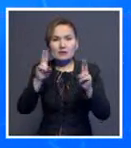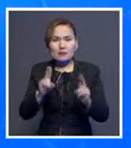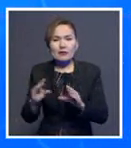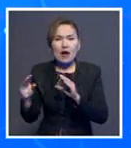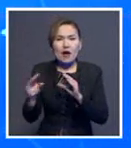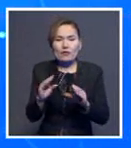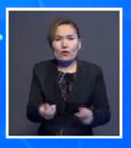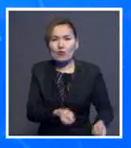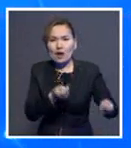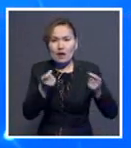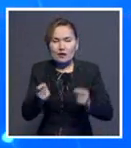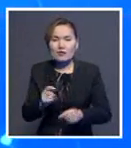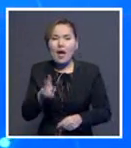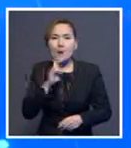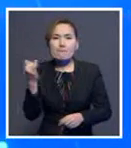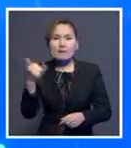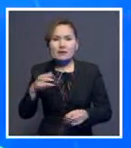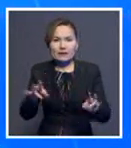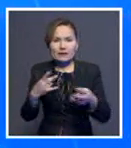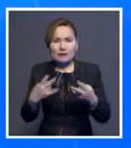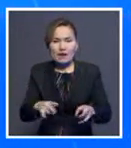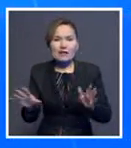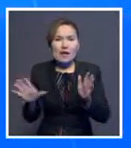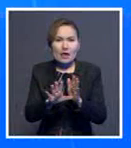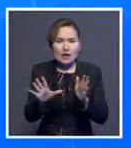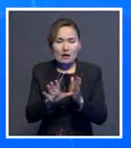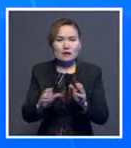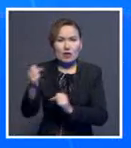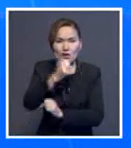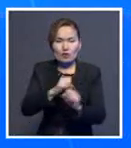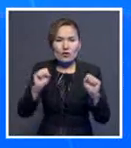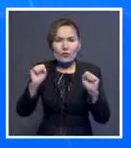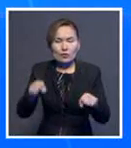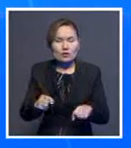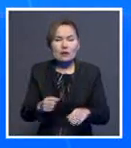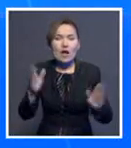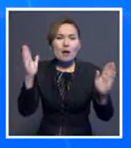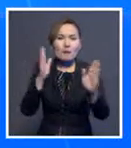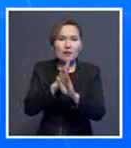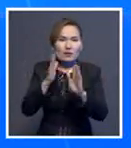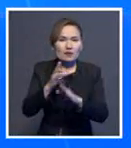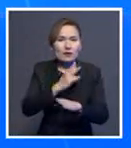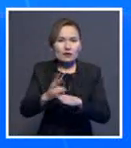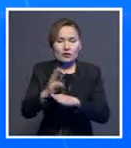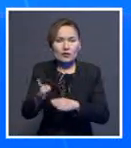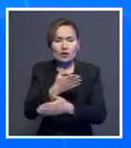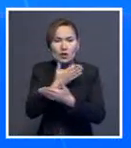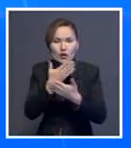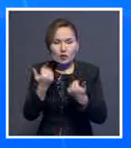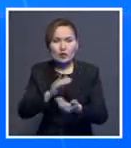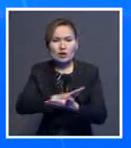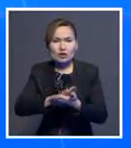Машина электр қуатымен қозғалады. Ең бастысы қоршаған ортаға залалы аз, адам өміріне де қауіпсіз. Жоғары технологияға иек